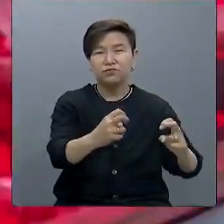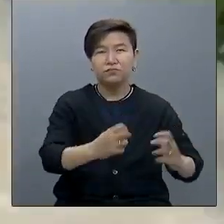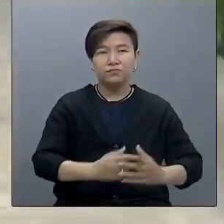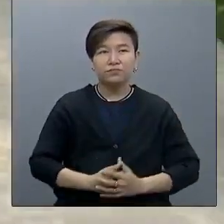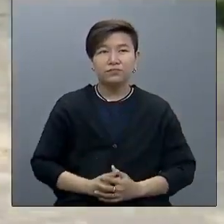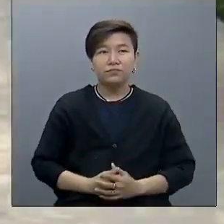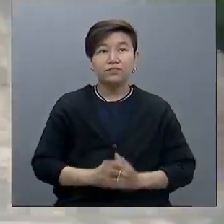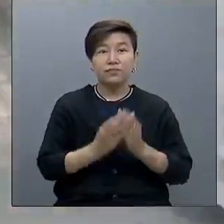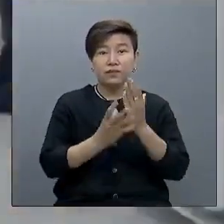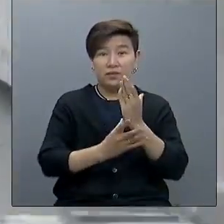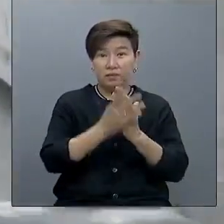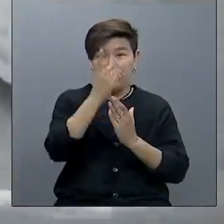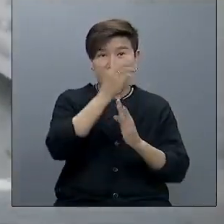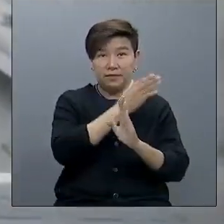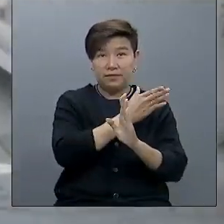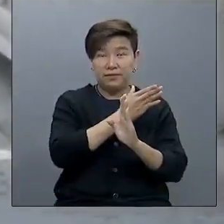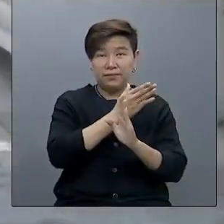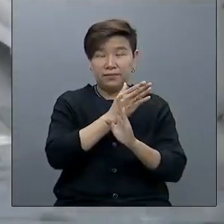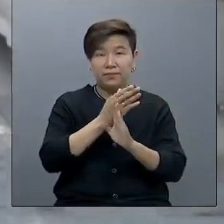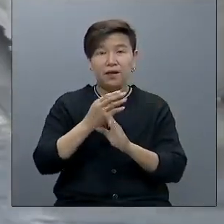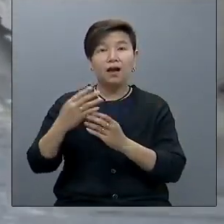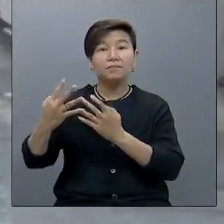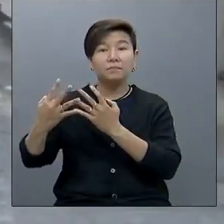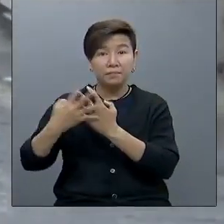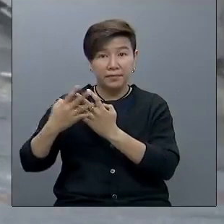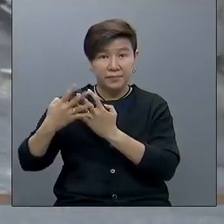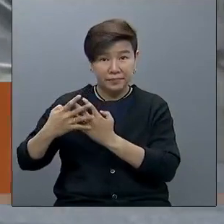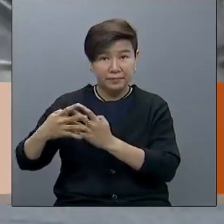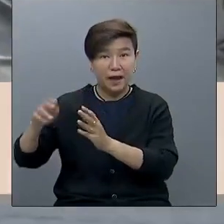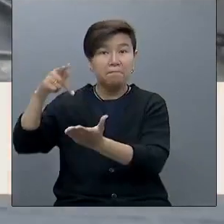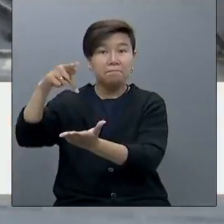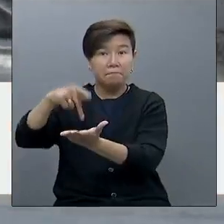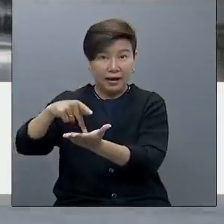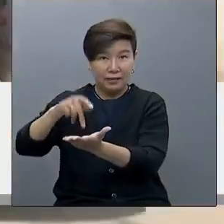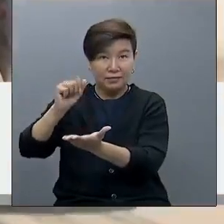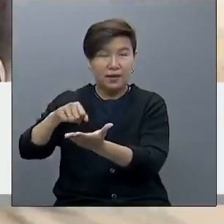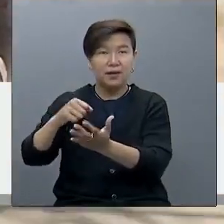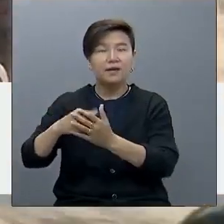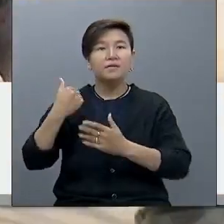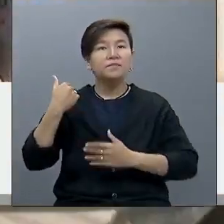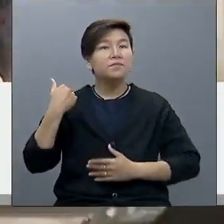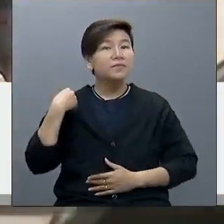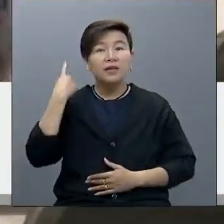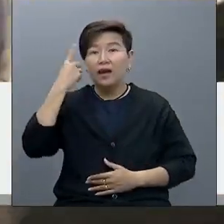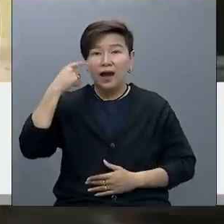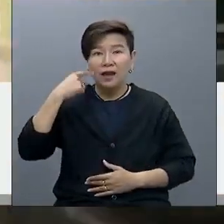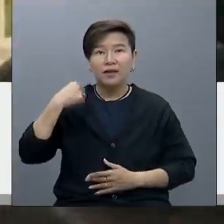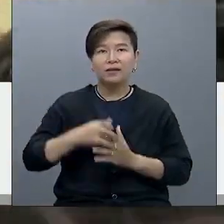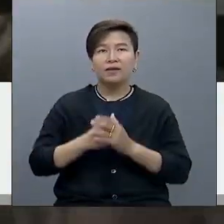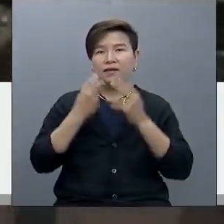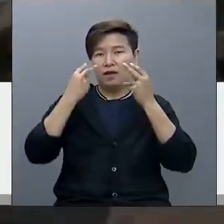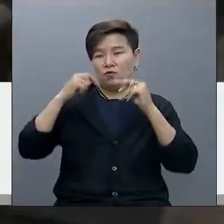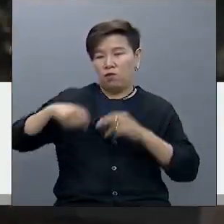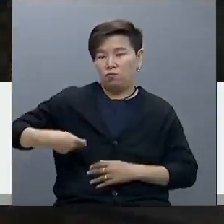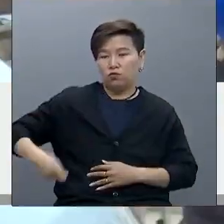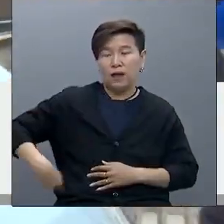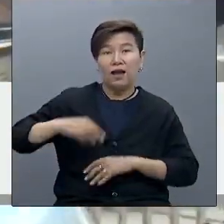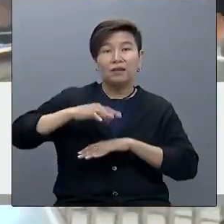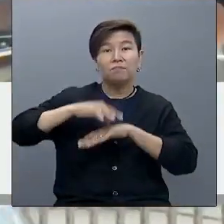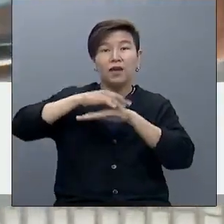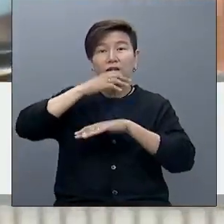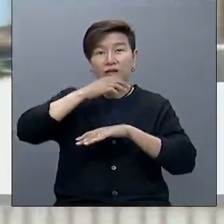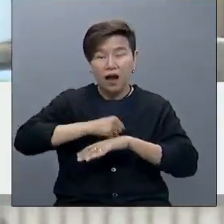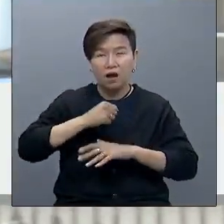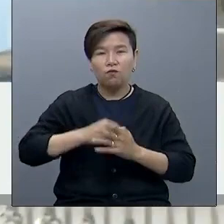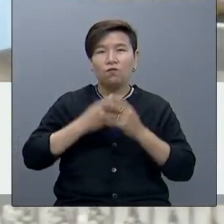ตลอด1สัปดาห์ของการพักโทษที่มีบุคคลสำคัญทางการเมืองค่ะทั้งสมเด็จฮุนเซนอดีตนายกรัฐมนตรีกัมพูชาและนายเศรษฐา